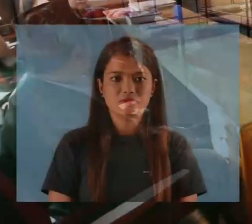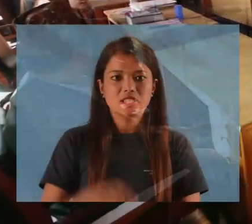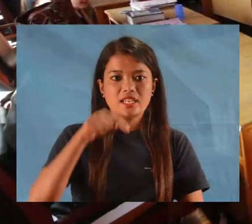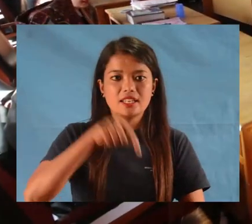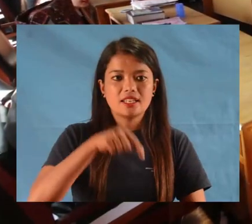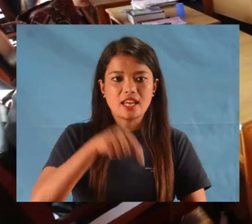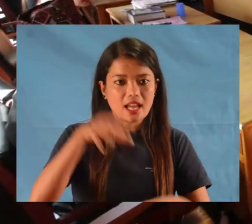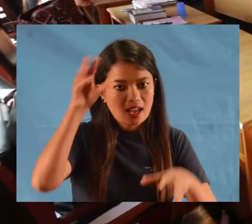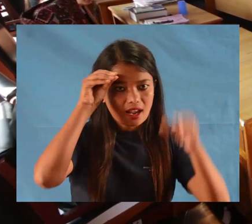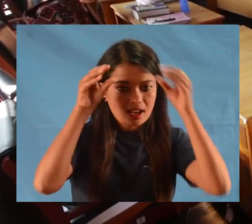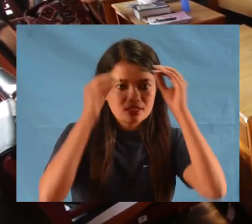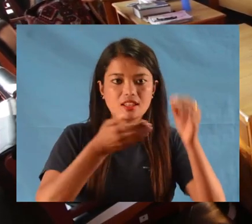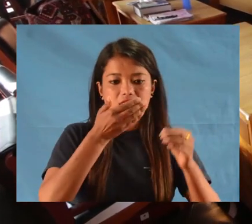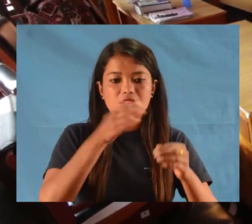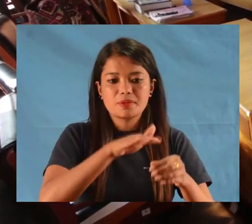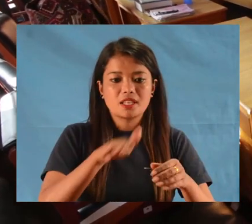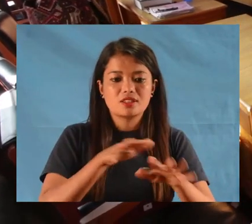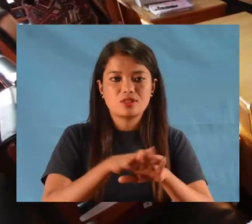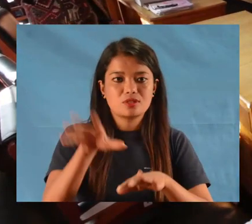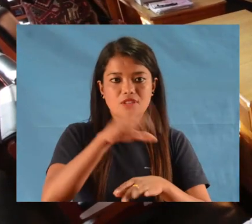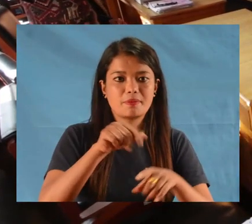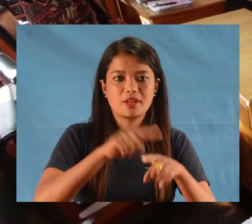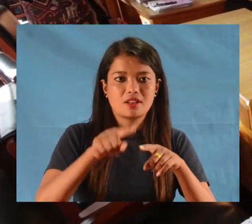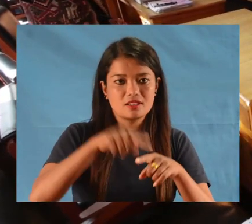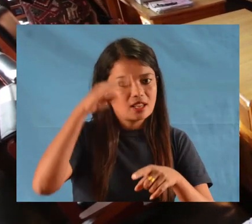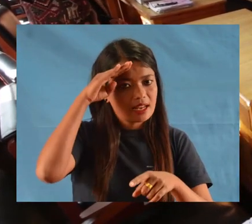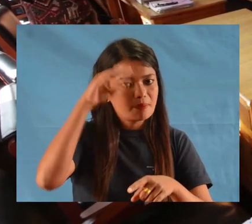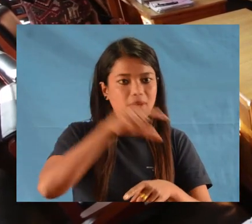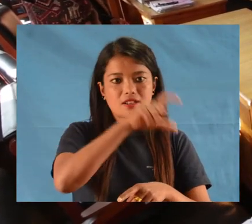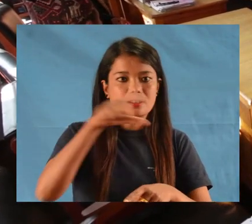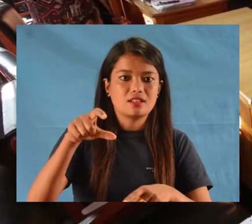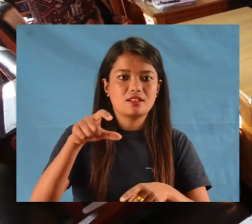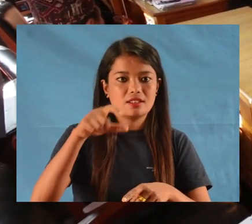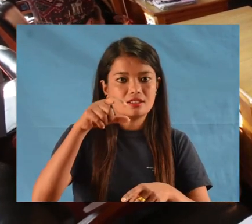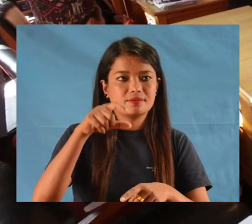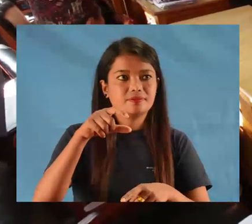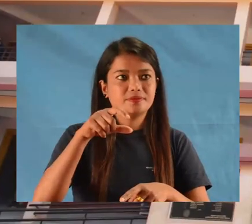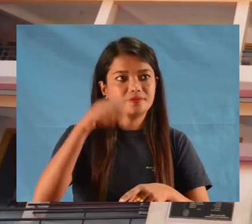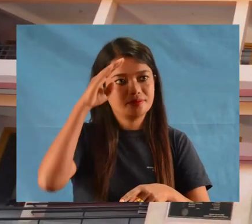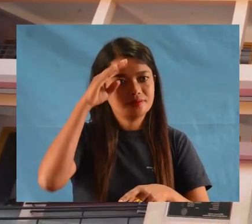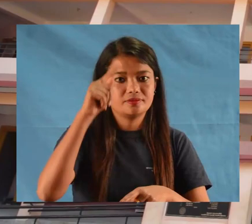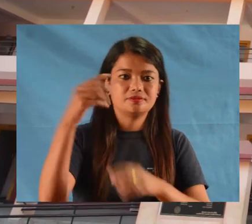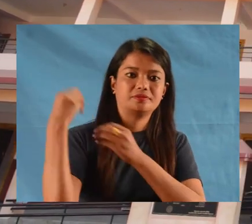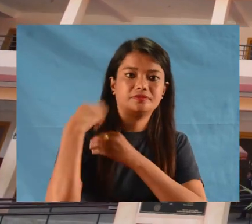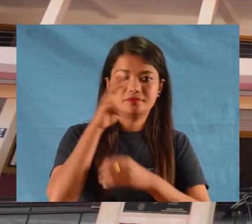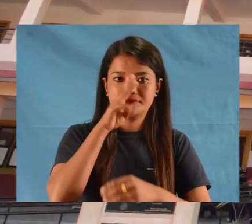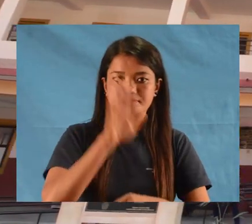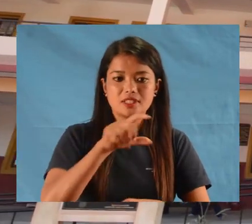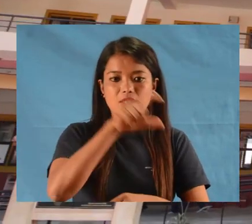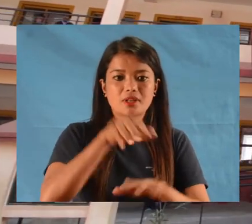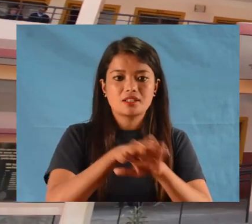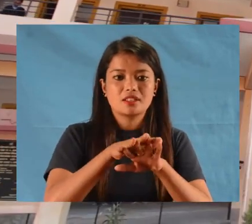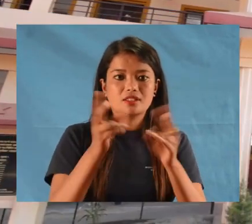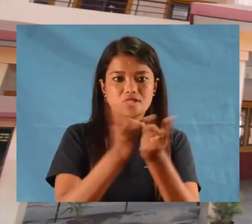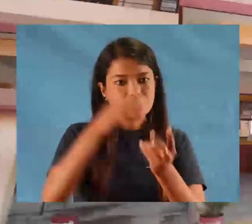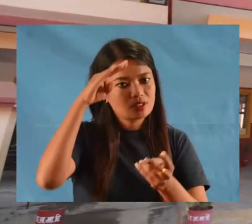यहां अध्यान रद विद्यार्थी हरुको सबई खर्च निपाल सरकारले बिहोरेको छा निपाल का प्राये जसो सरकारी